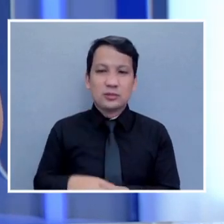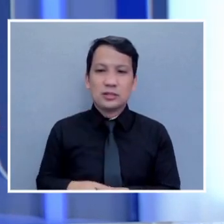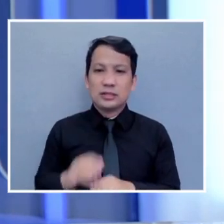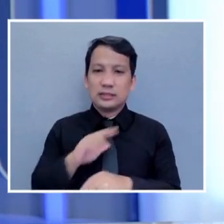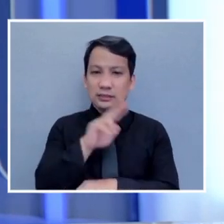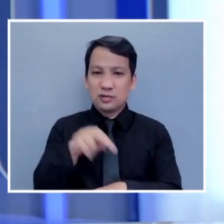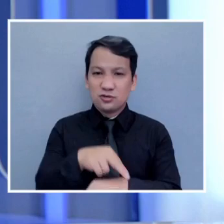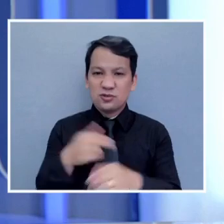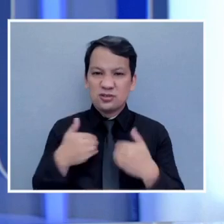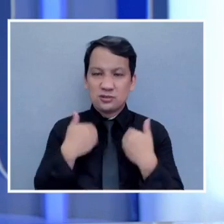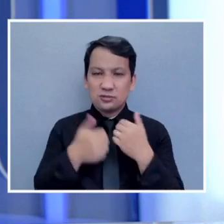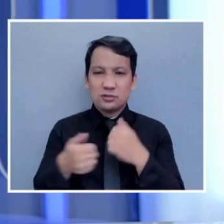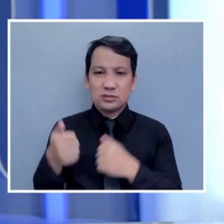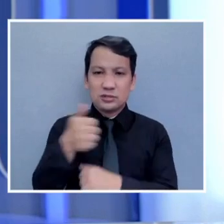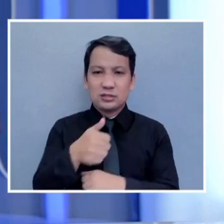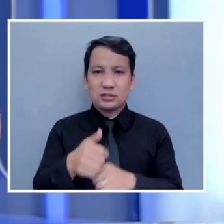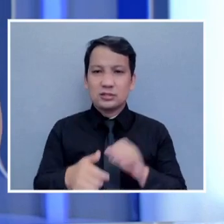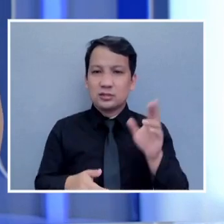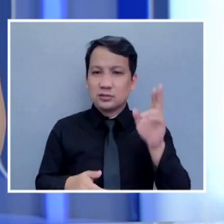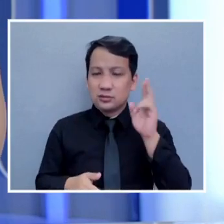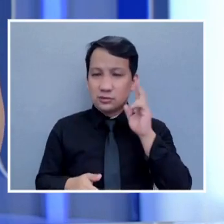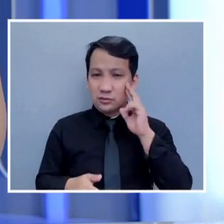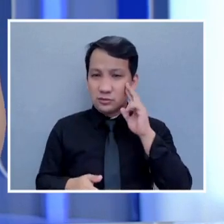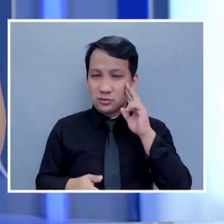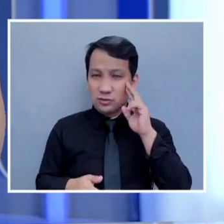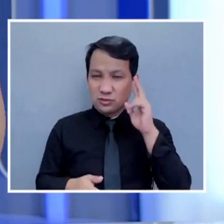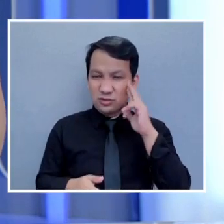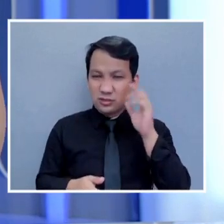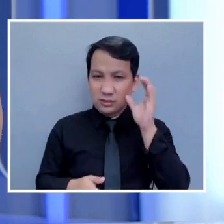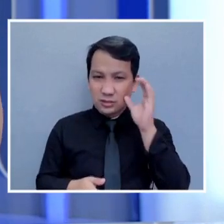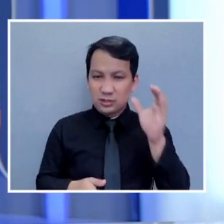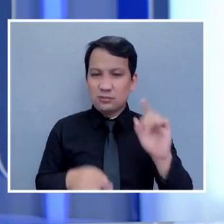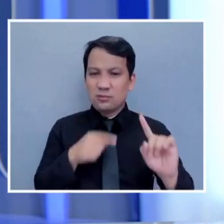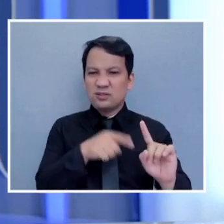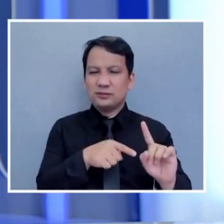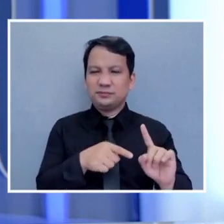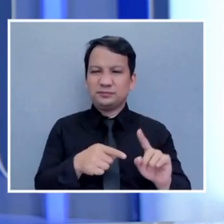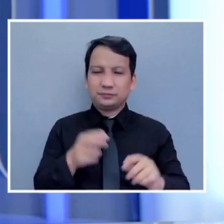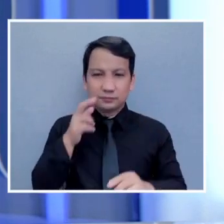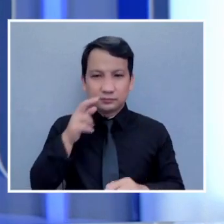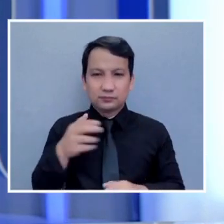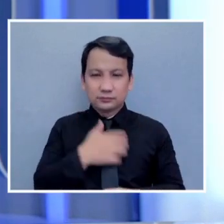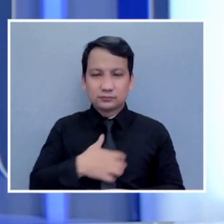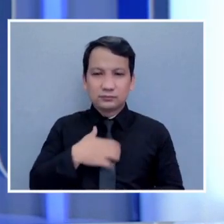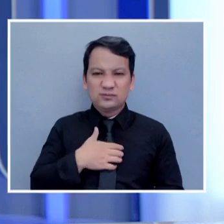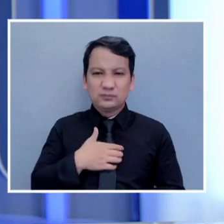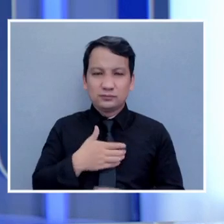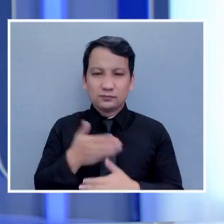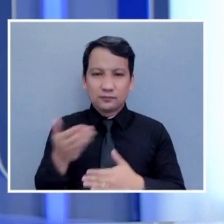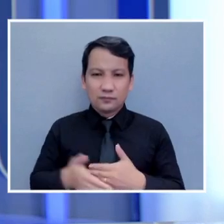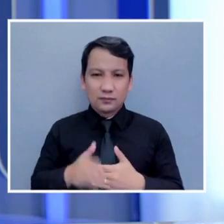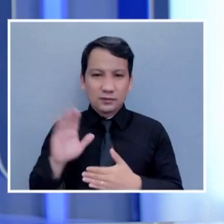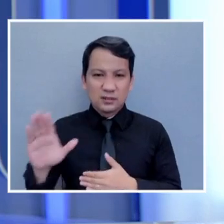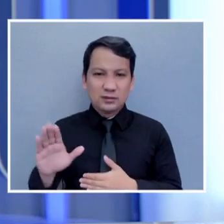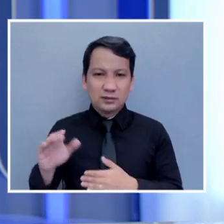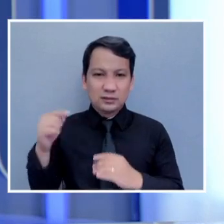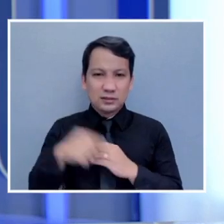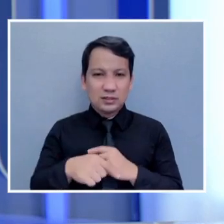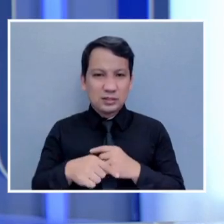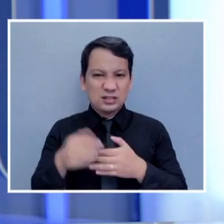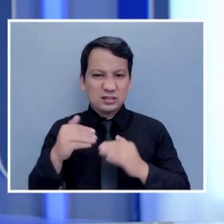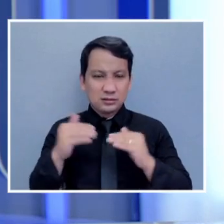Commission Chairperson Ronald Cardema. Si Guanzon, inireklamo ng cyber libel at cyber